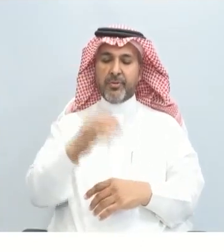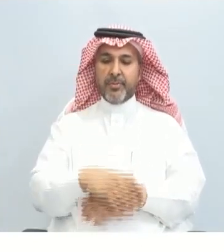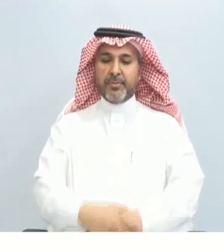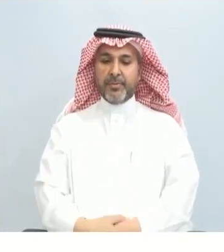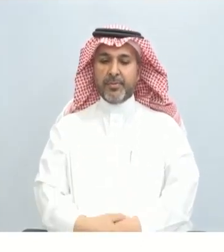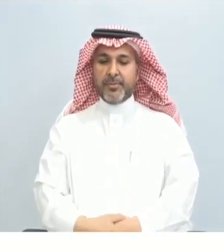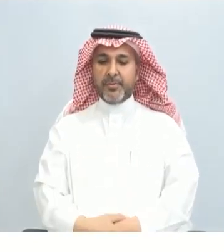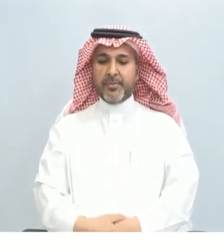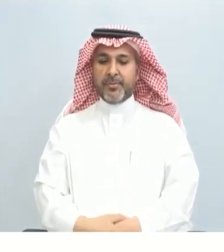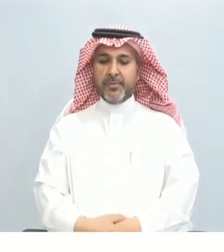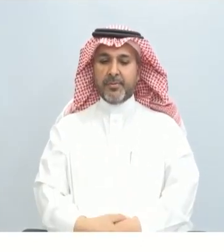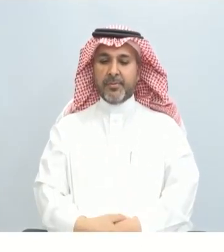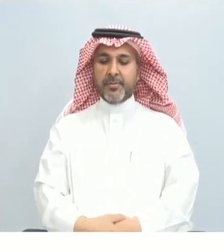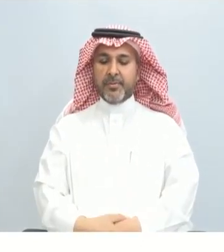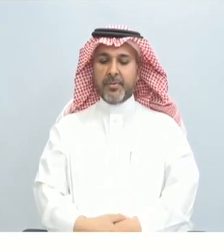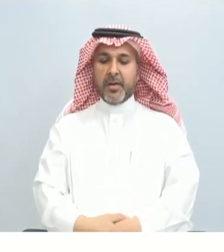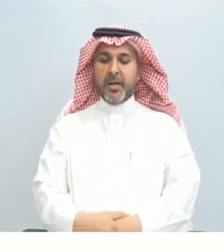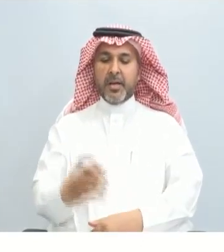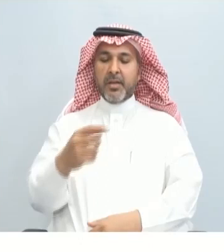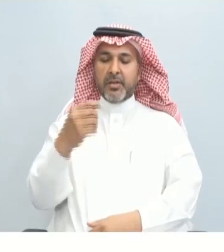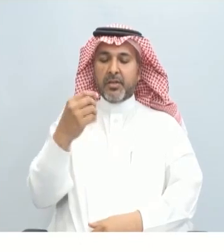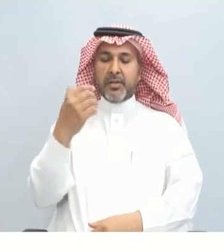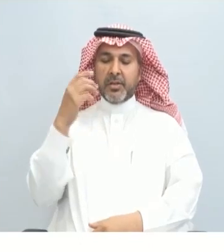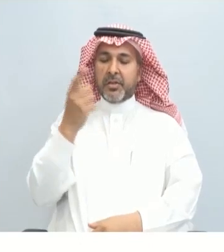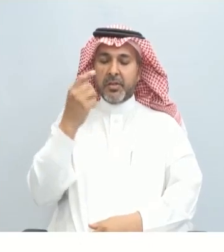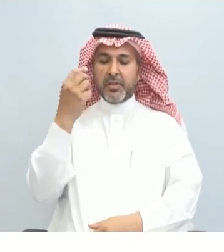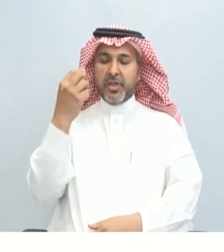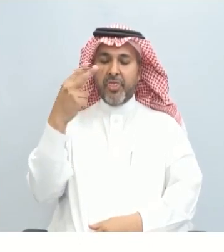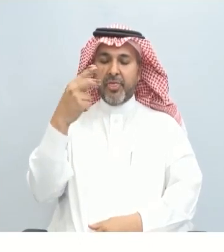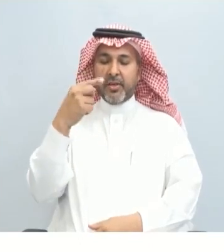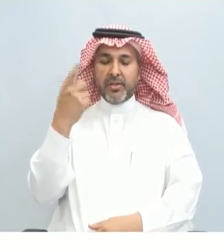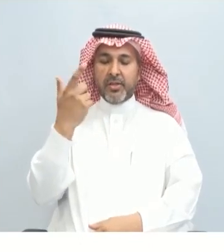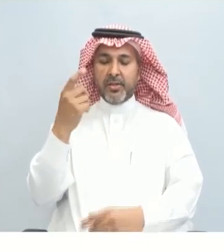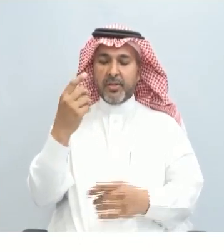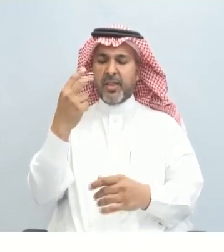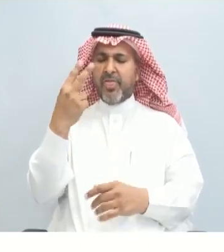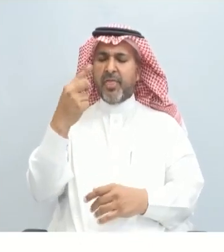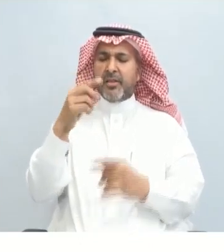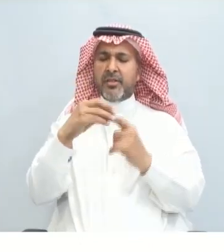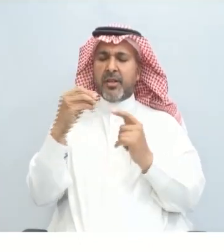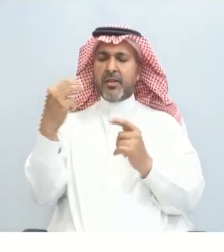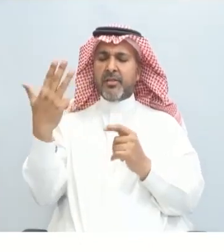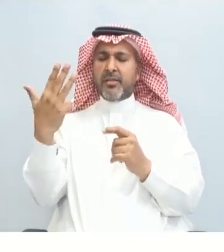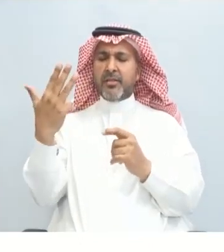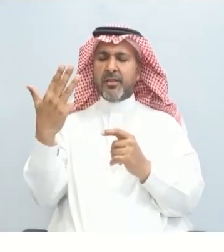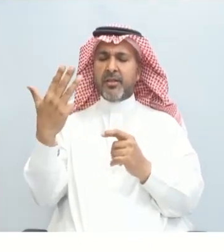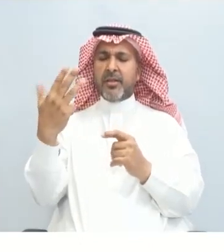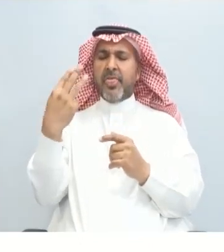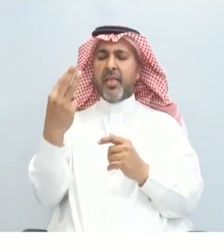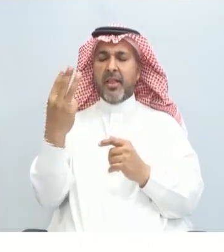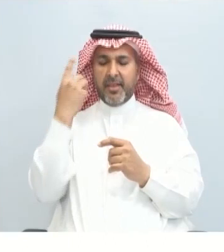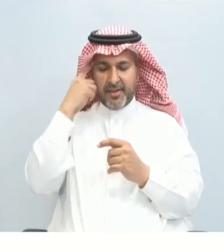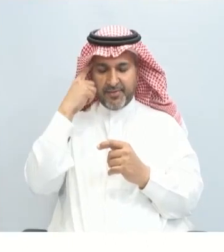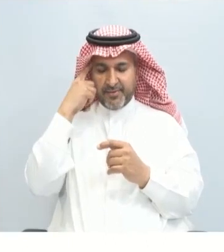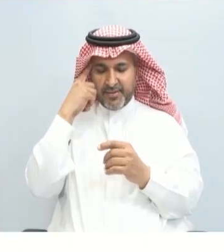12 ما عندي مشكله لو عوضت ب 12 12 نا 9 كلها اعداد موجبه وبالتالي اللوغاريتم هنا سعيد ومبسوط وبالتالي هذا